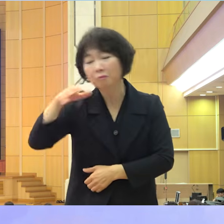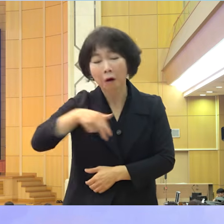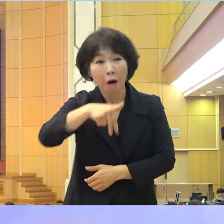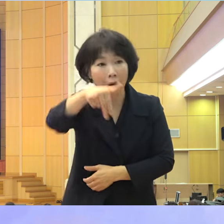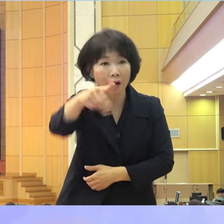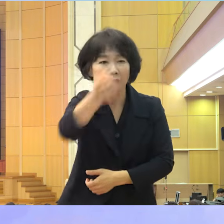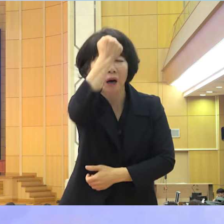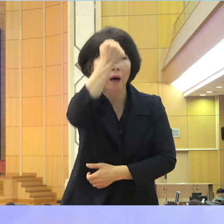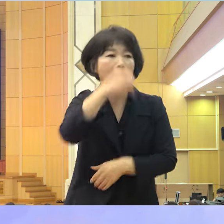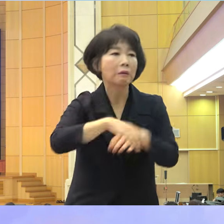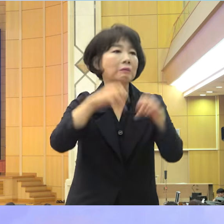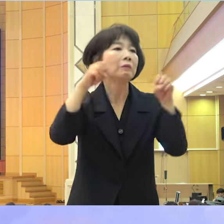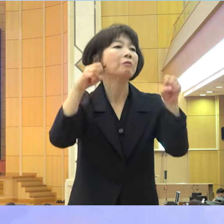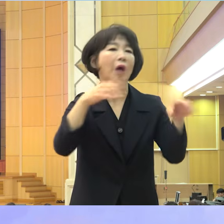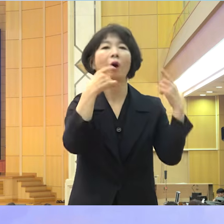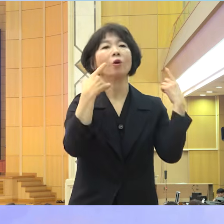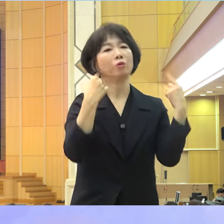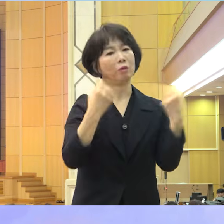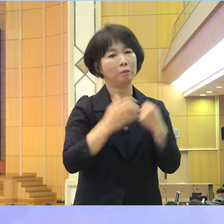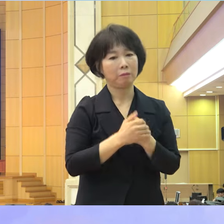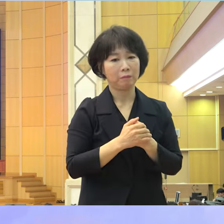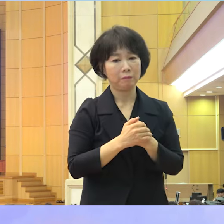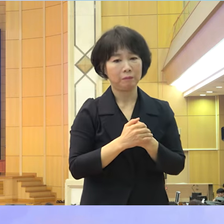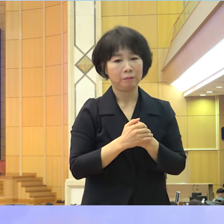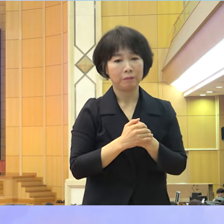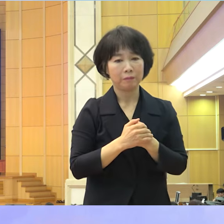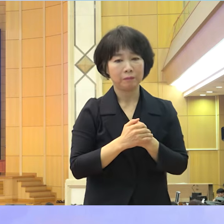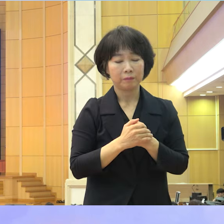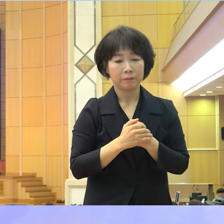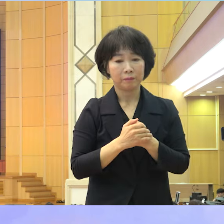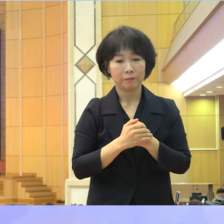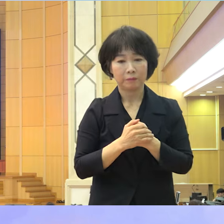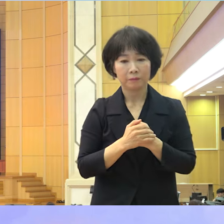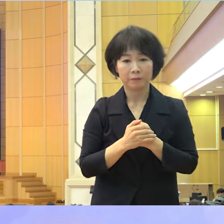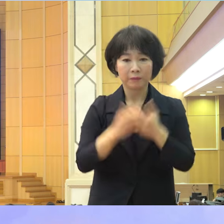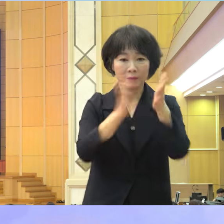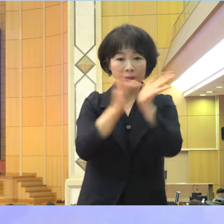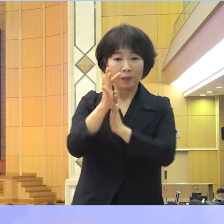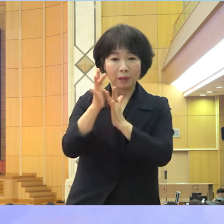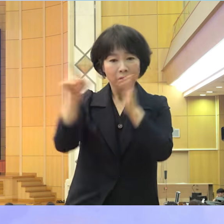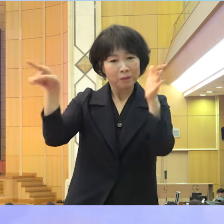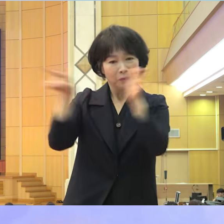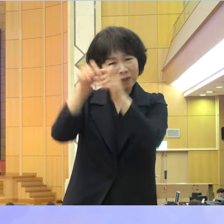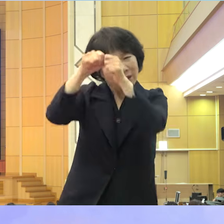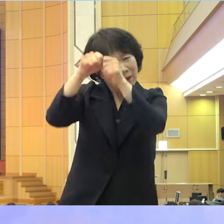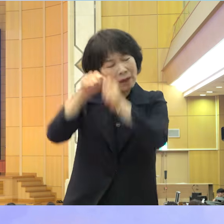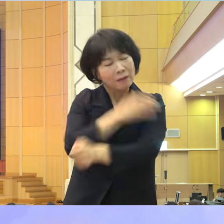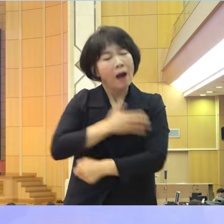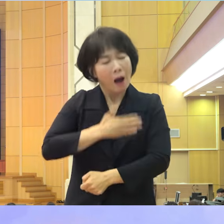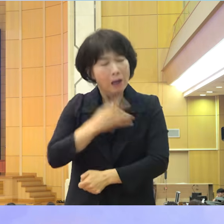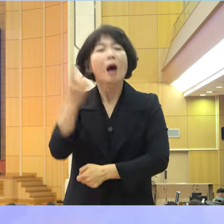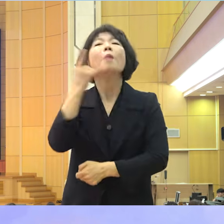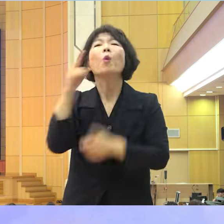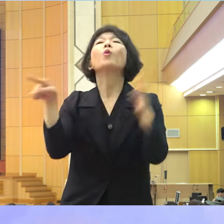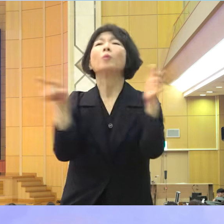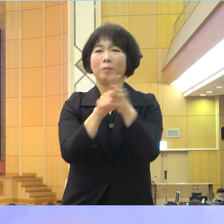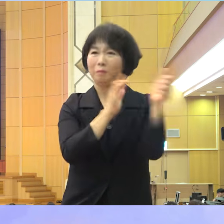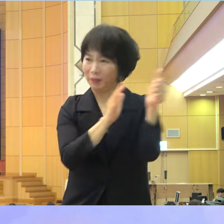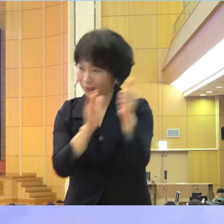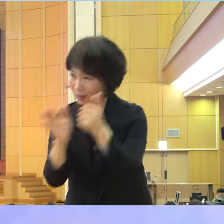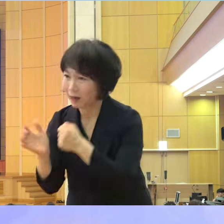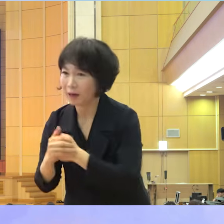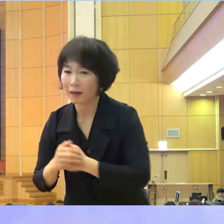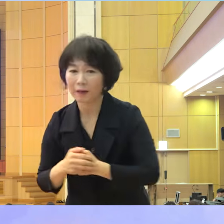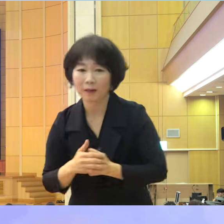걸어가지. 그럼 알지도 못하고 예수 믿는다 그러면 그냥 무대뽀로 믿는 거잖아요. 알지도 못하니까. 그건 잘못 믿는